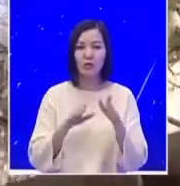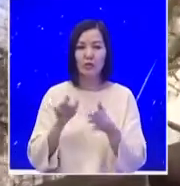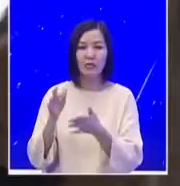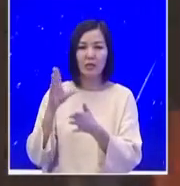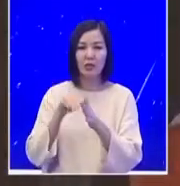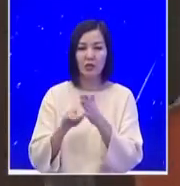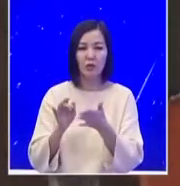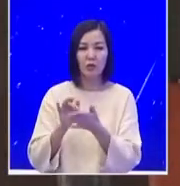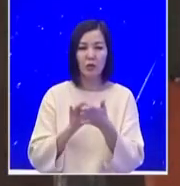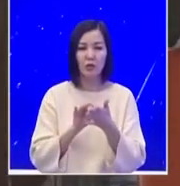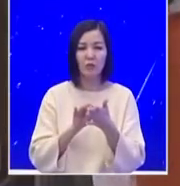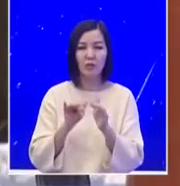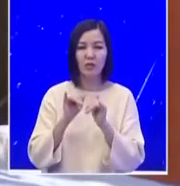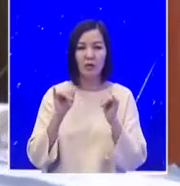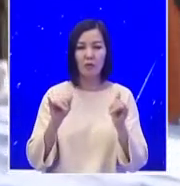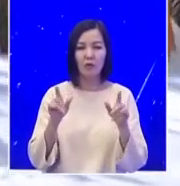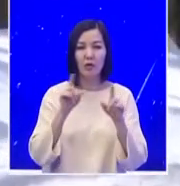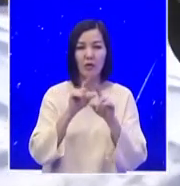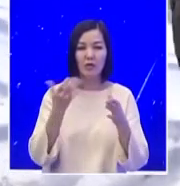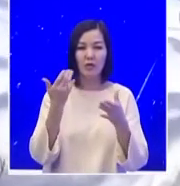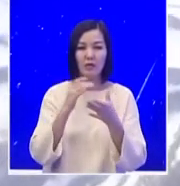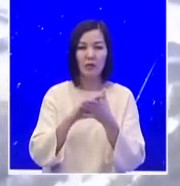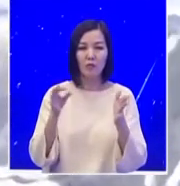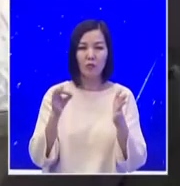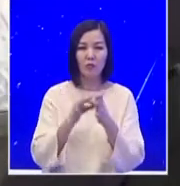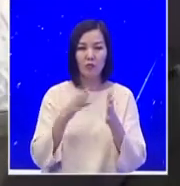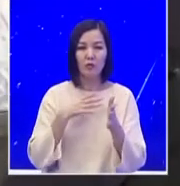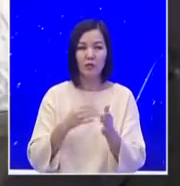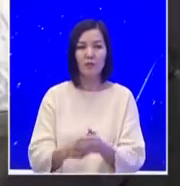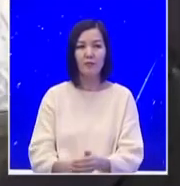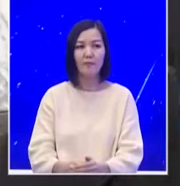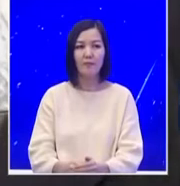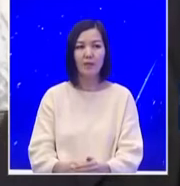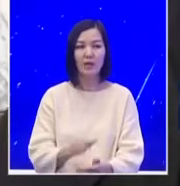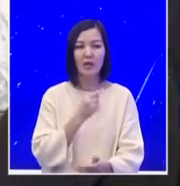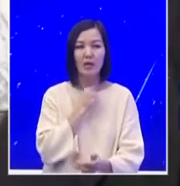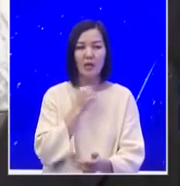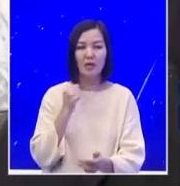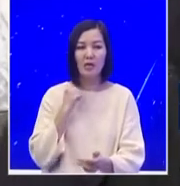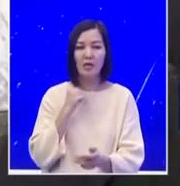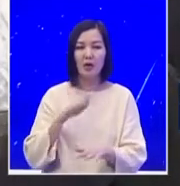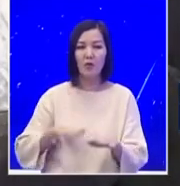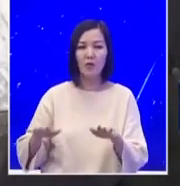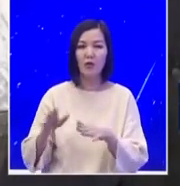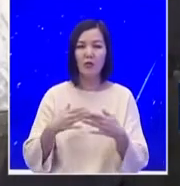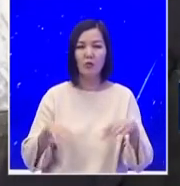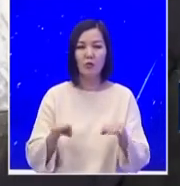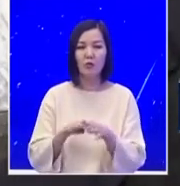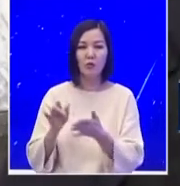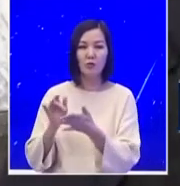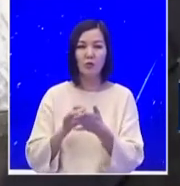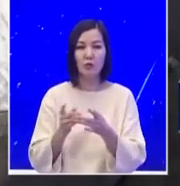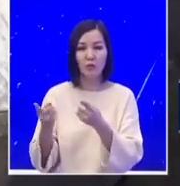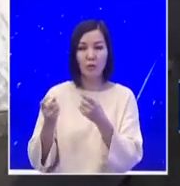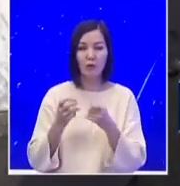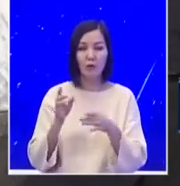туризмді дамытуды, нысандарды елге танытуды көздейді. Талғалар ауданында да осындай туристер келу үшін